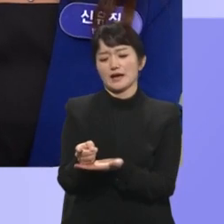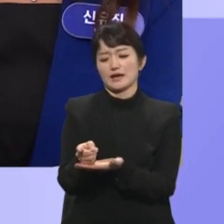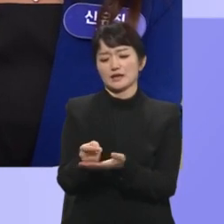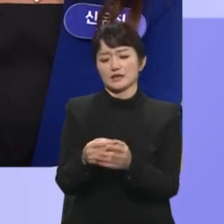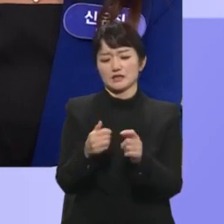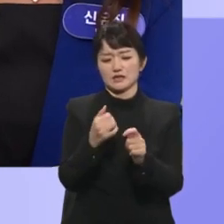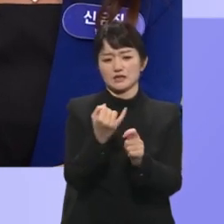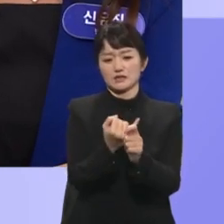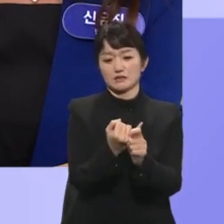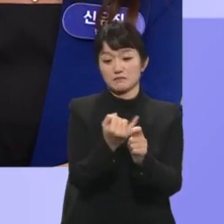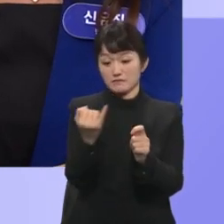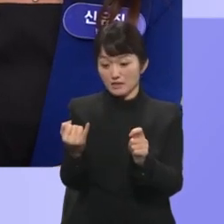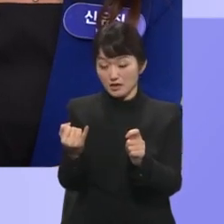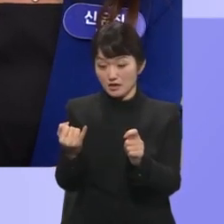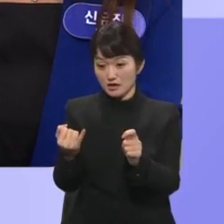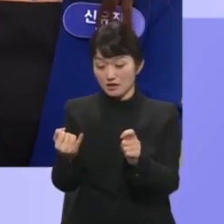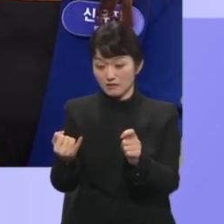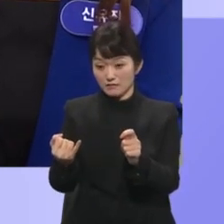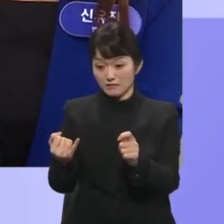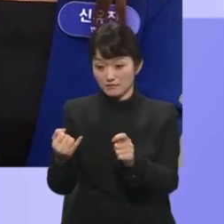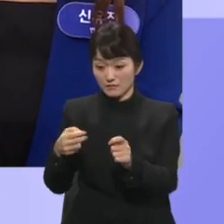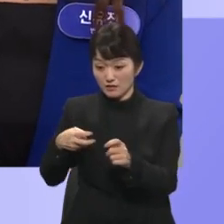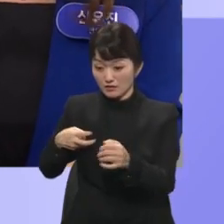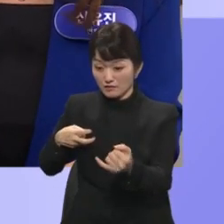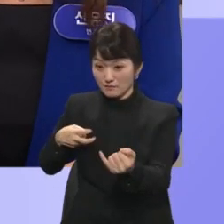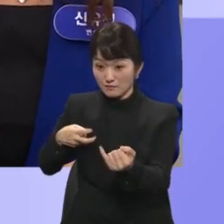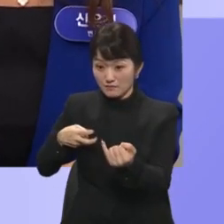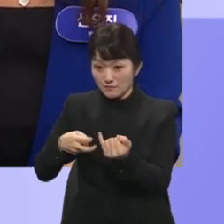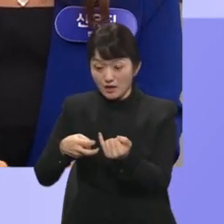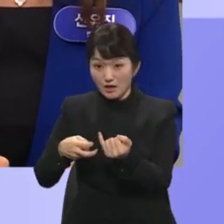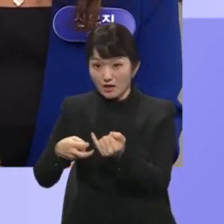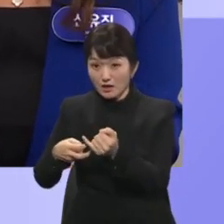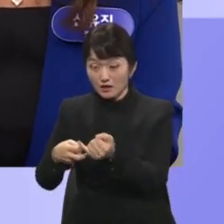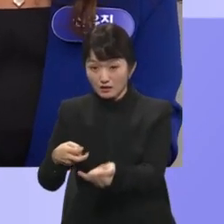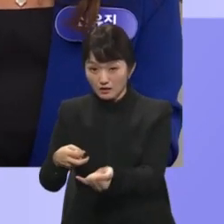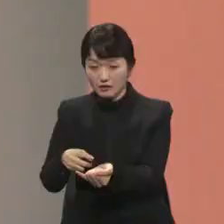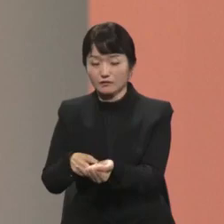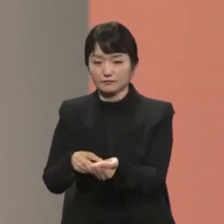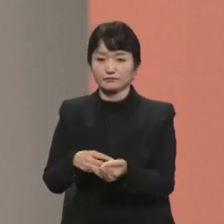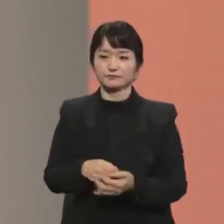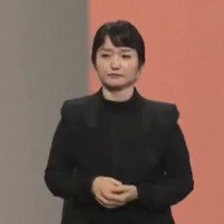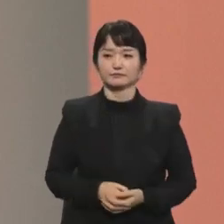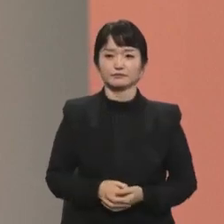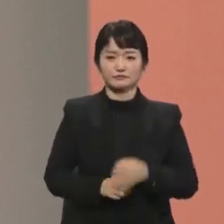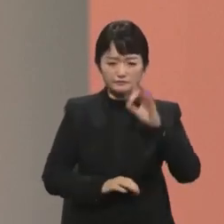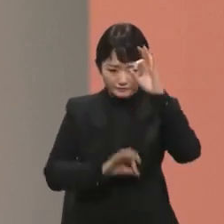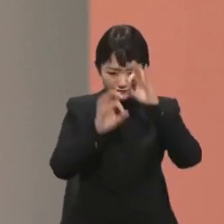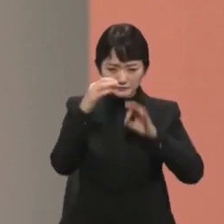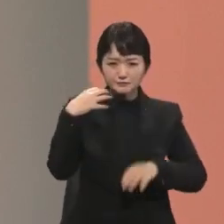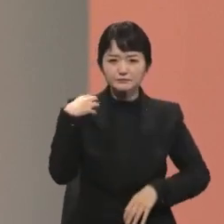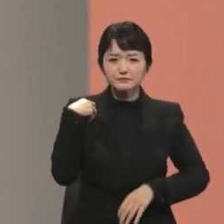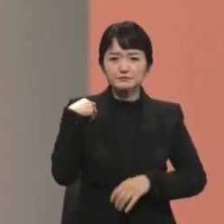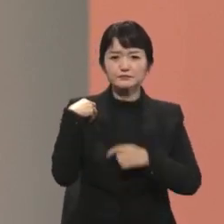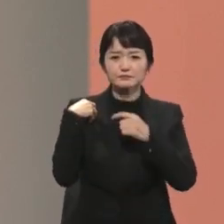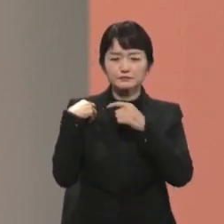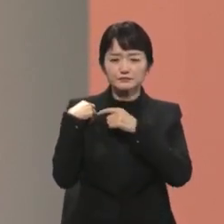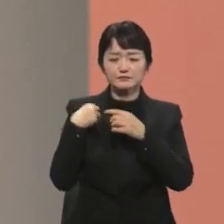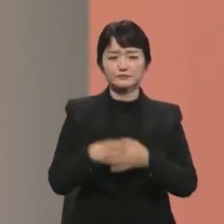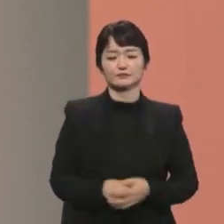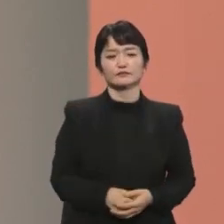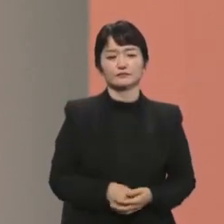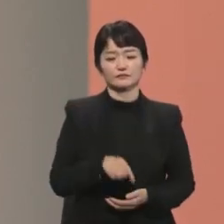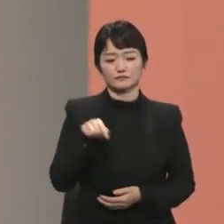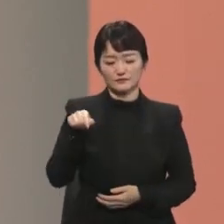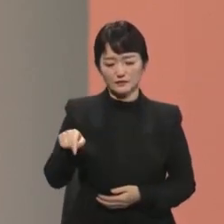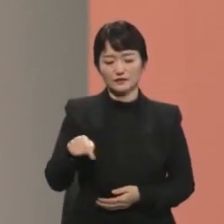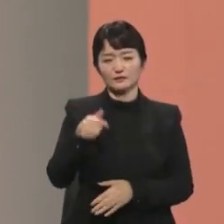부분까지 좀 재판부에 고려를 한 거 같은데네 맞습니다이 과실 책임이라는 거는 결과에 대한 책임을 너의 잘못으로 인한 결과에 대한 책임을 져라